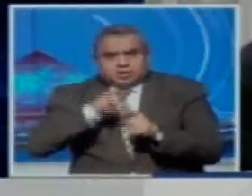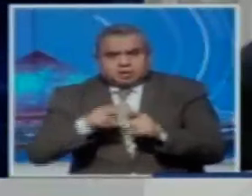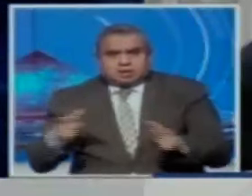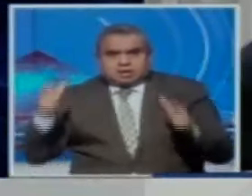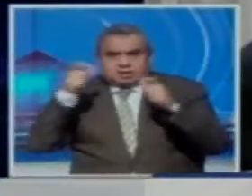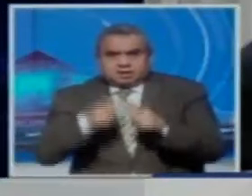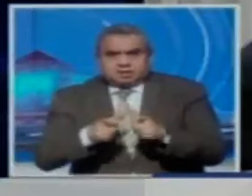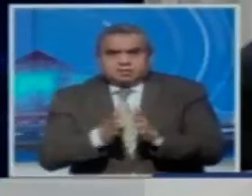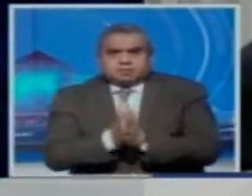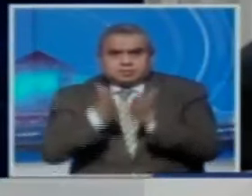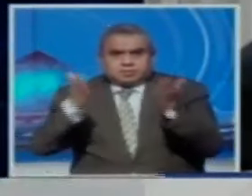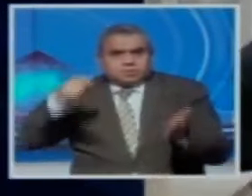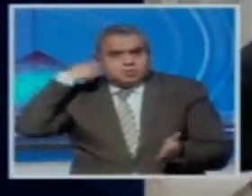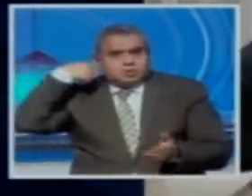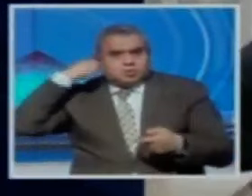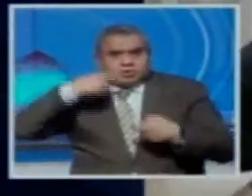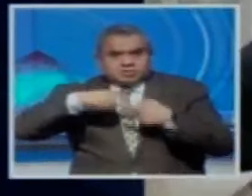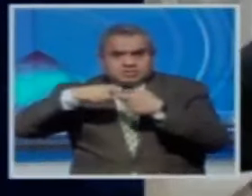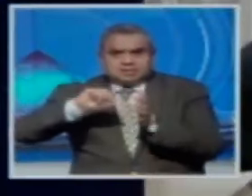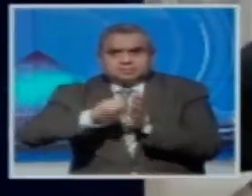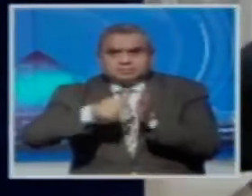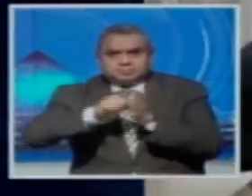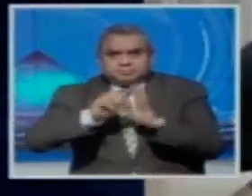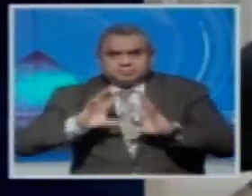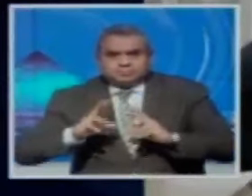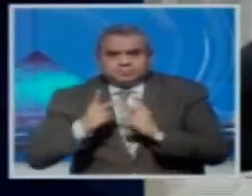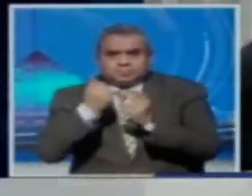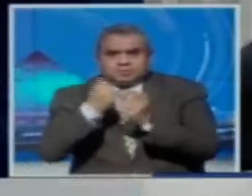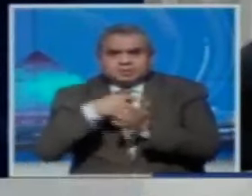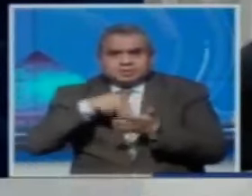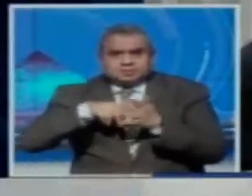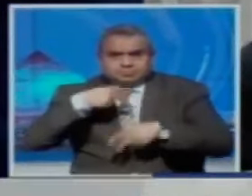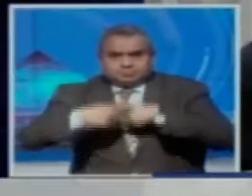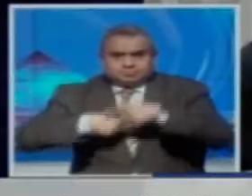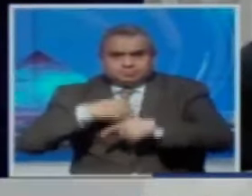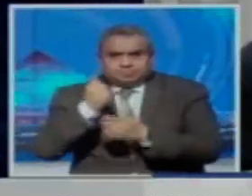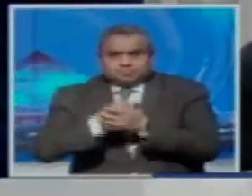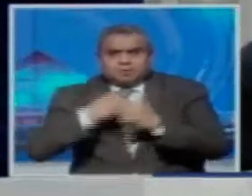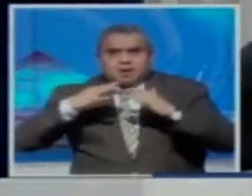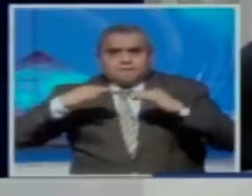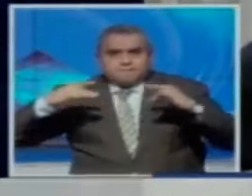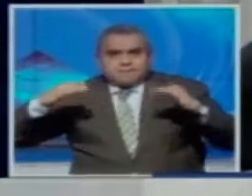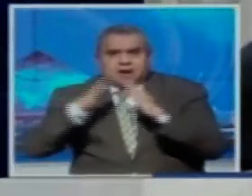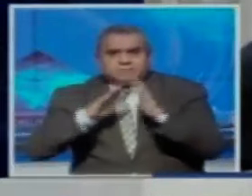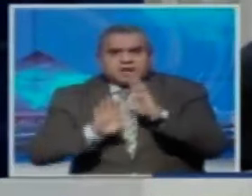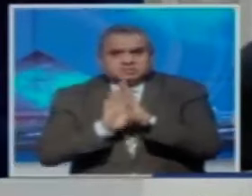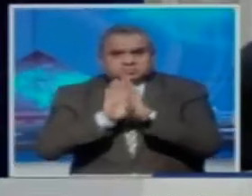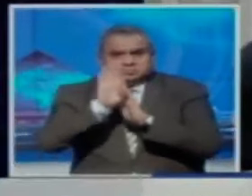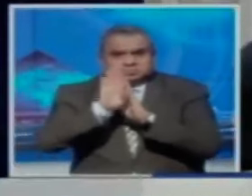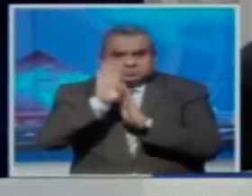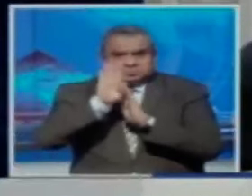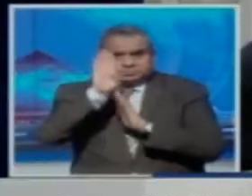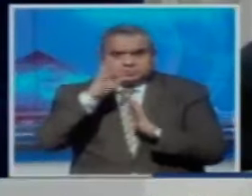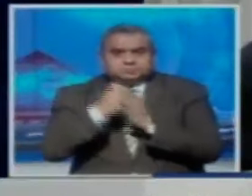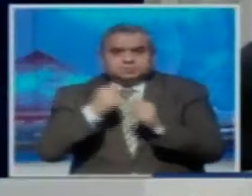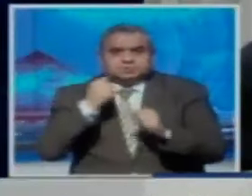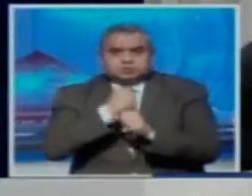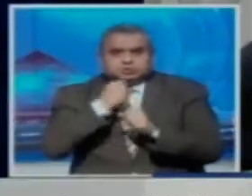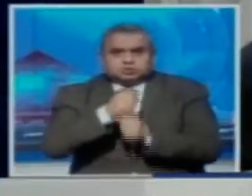وخلال الاجتماع استعرض وزير النقل مستجدات عملية التطوير الجارية لمنظومة الموانئ المصرية، خاصة ما